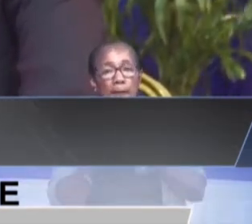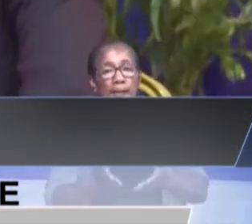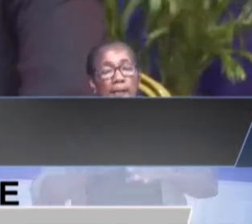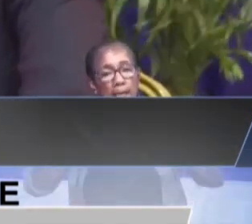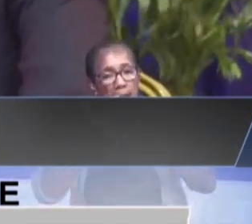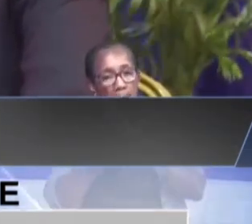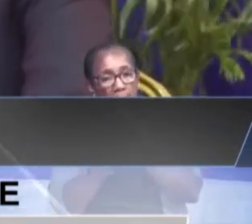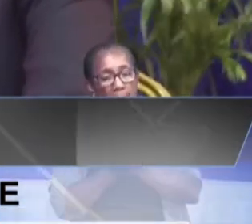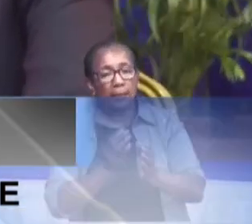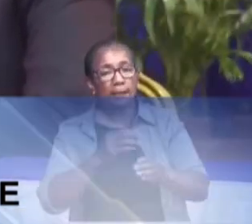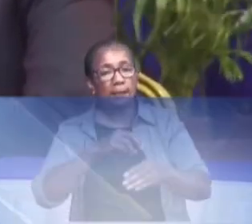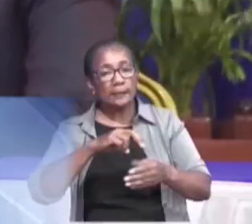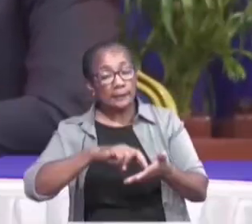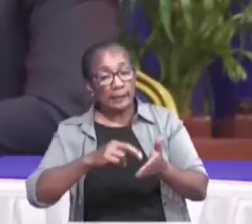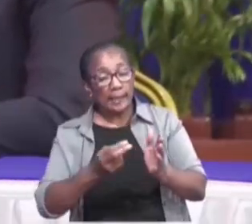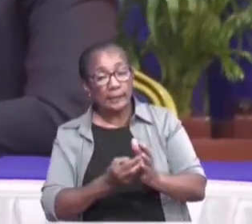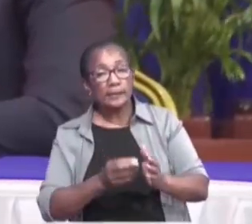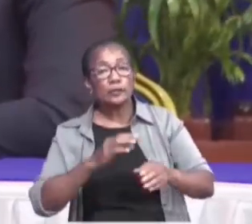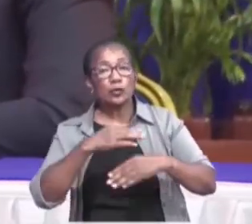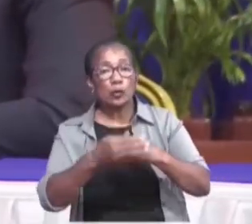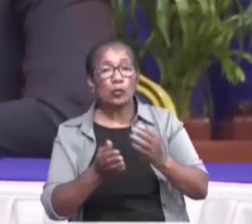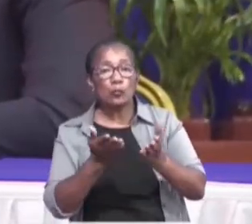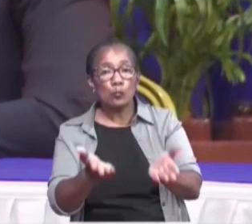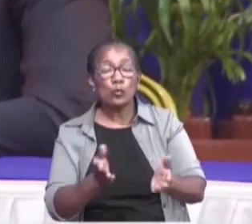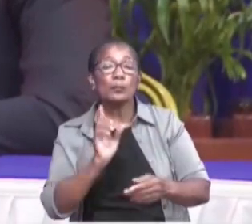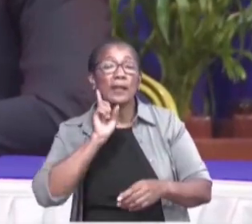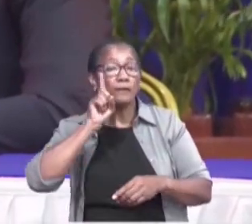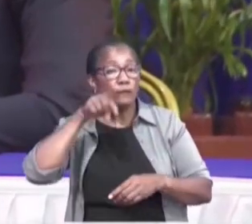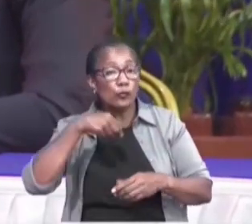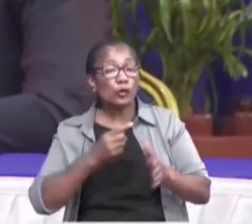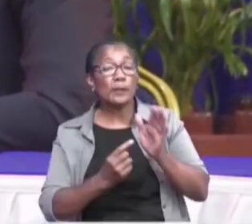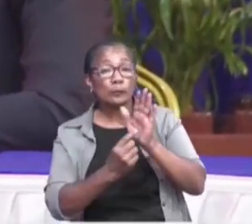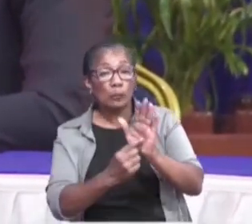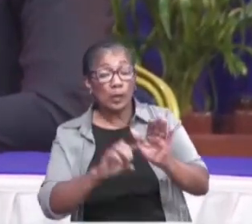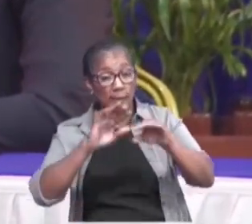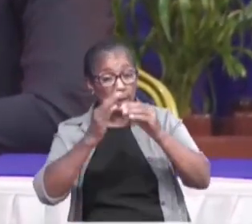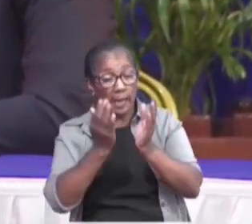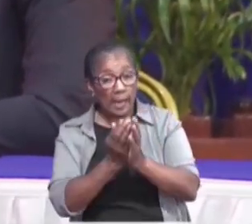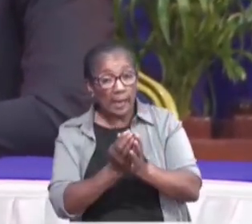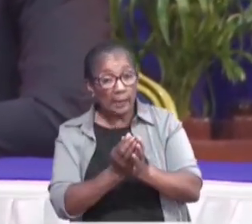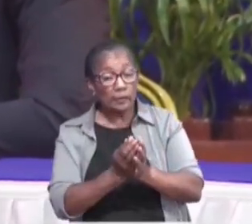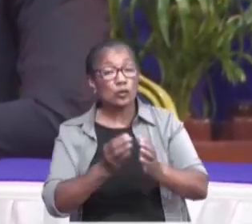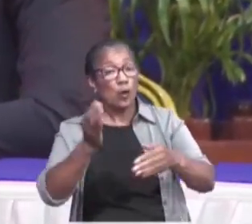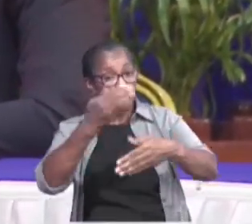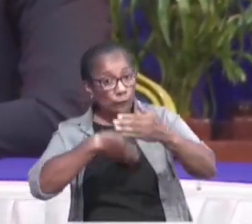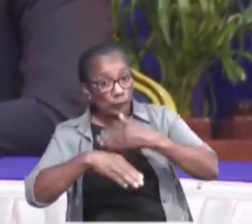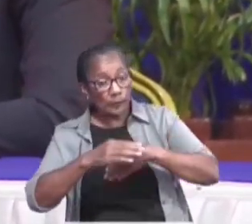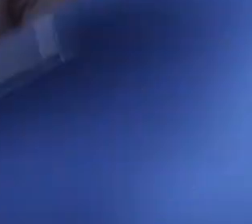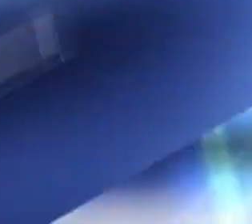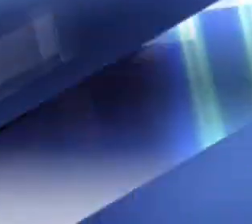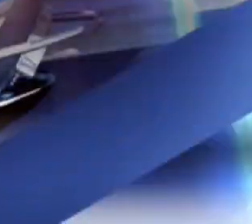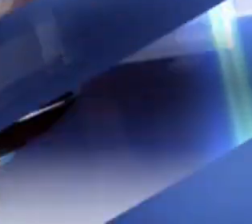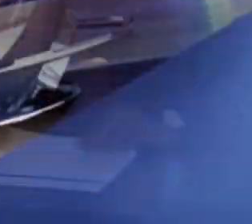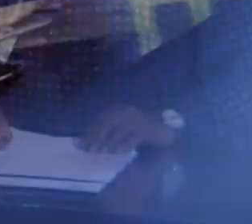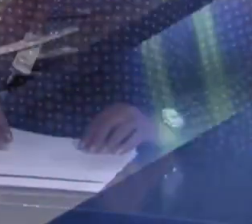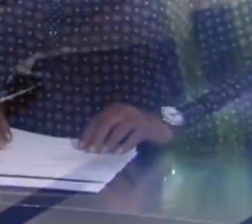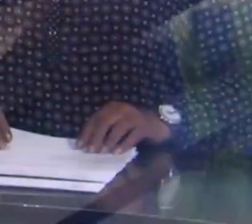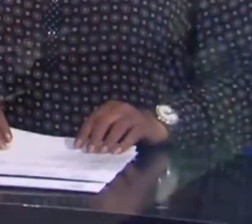zaken moeten voorbereid zijn. Als de onderraad morgen zit, dan moeten we kijken wat al voorbereid is, zodat we snel kunnen inspringen.